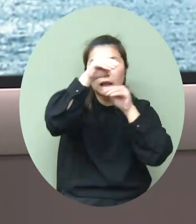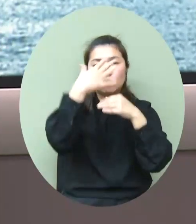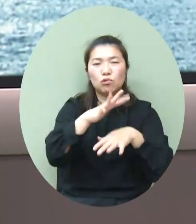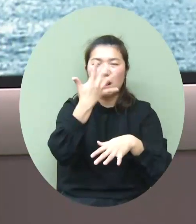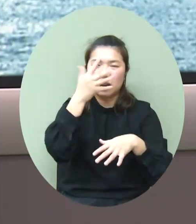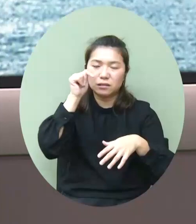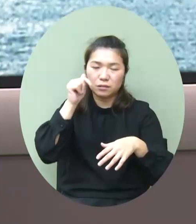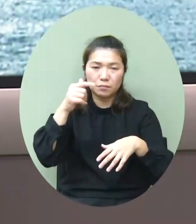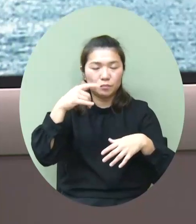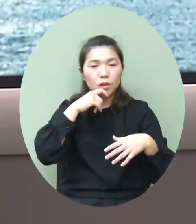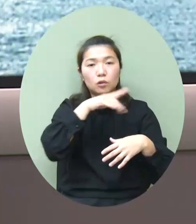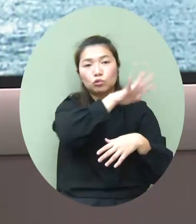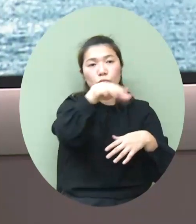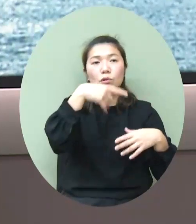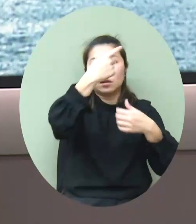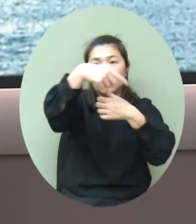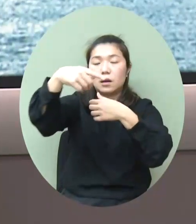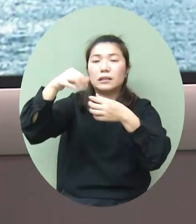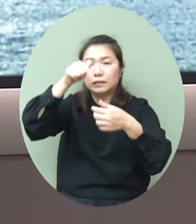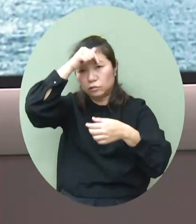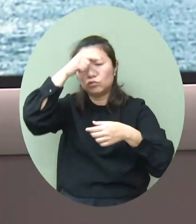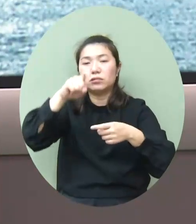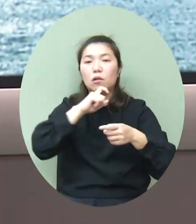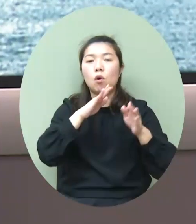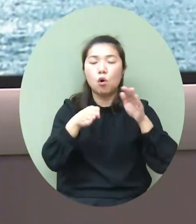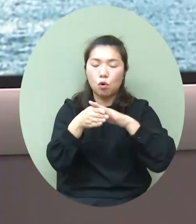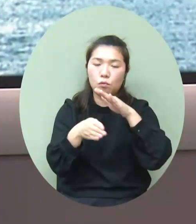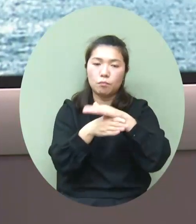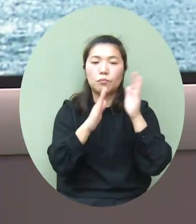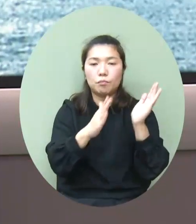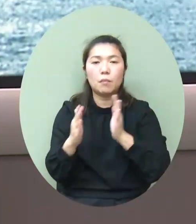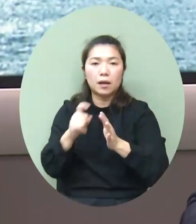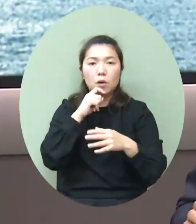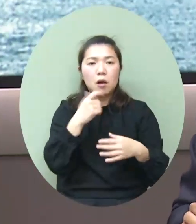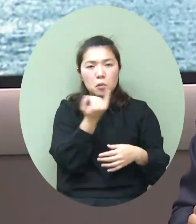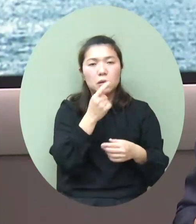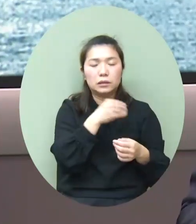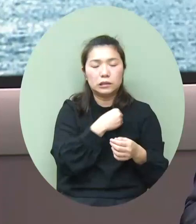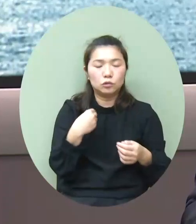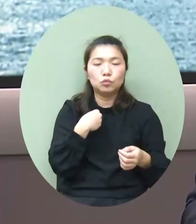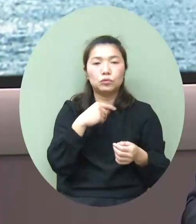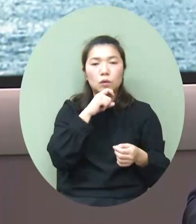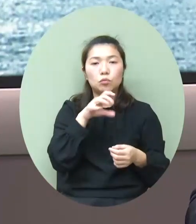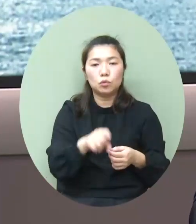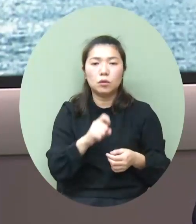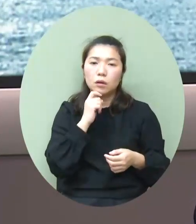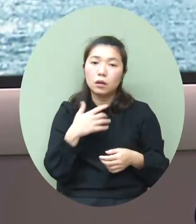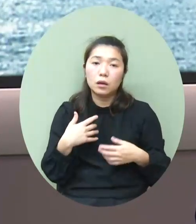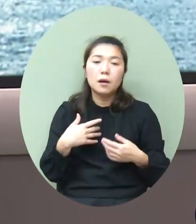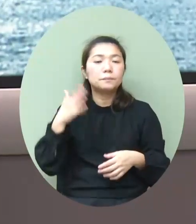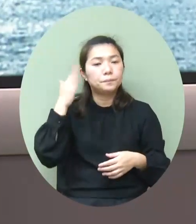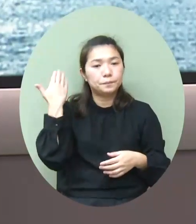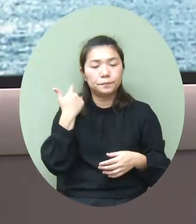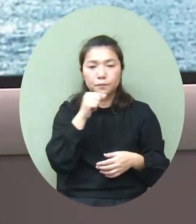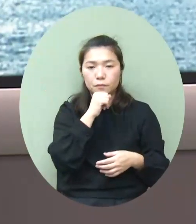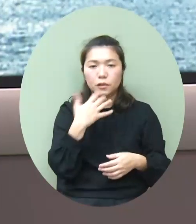冷冻集装箱方面我提过，有几十个已经订购，有些已经安装，个别医院已经使用，讲